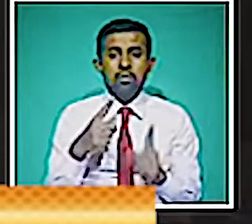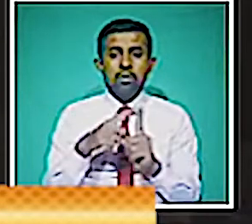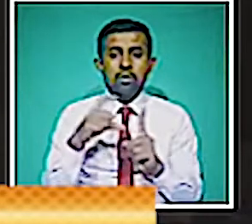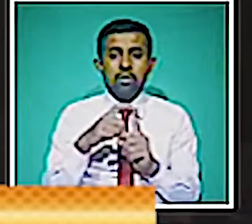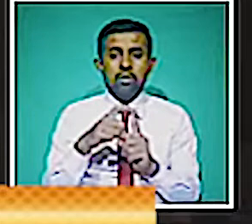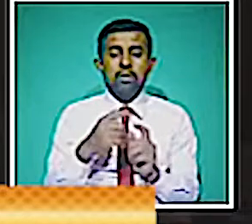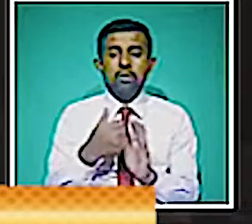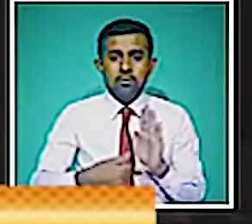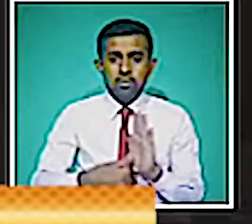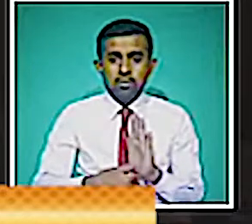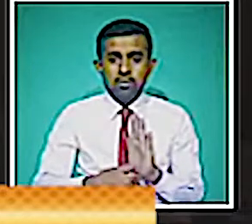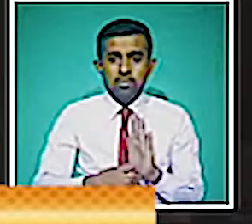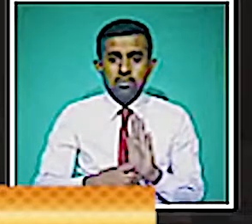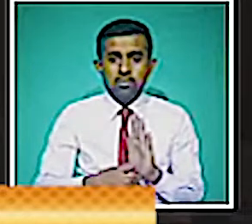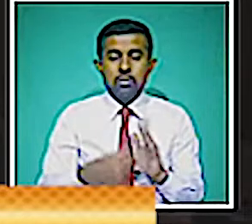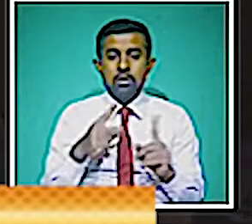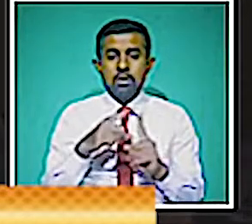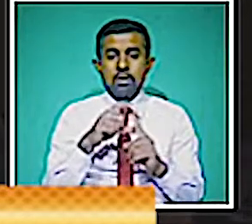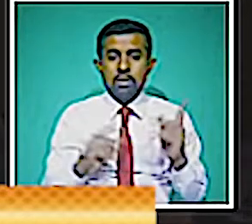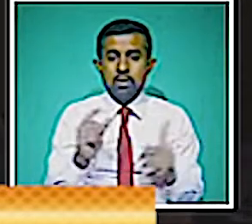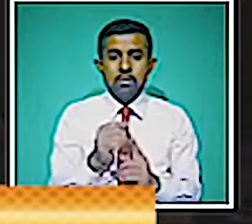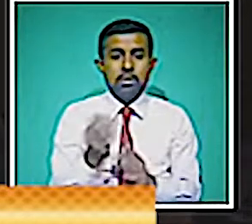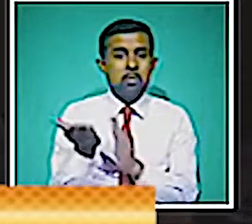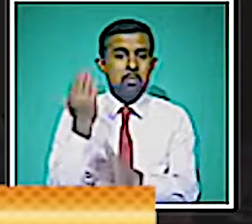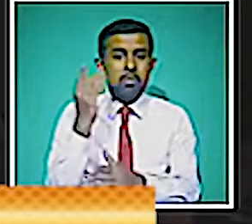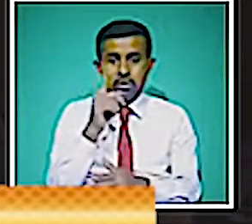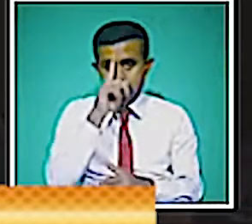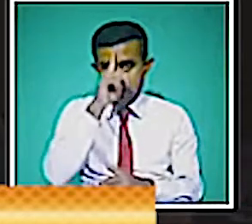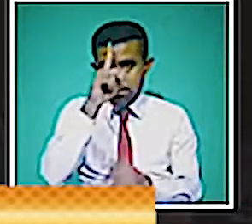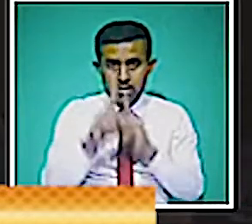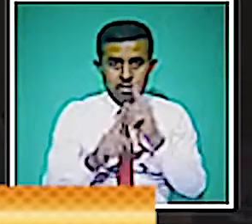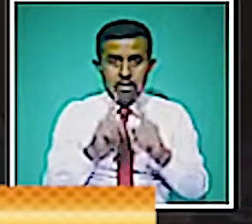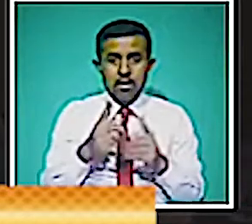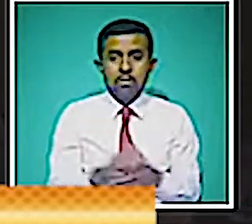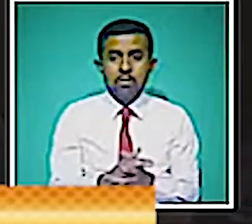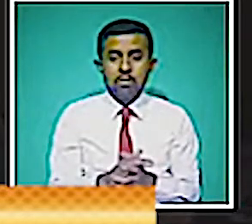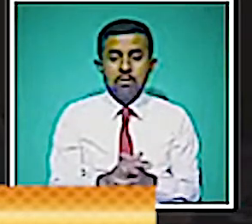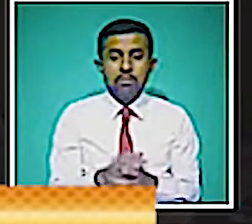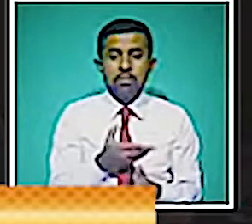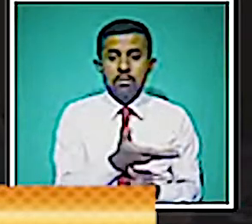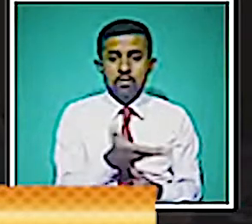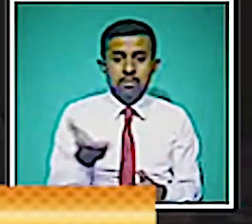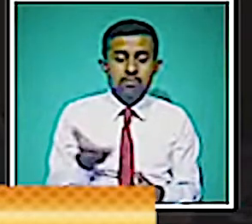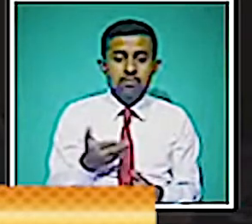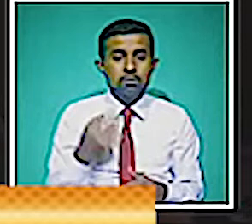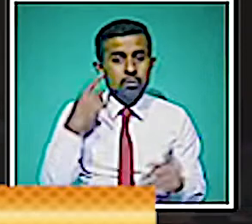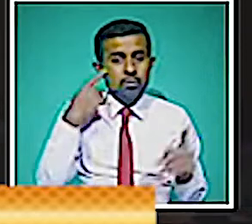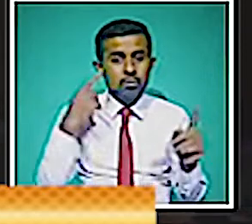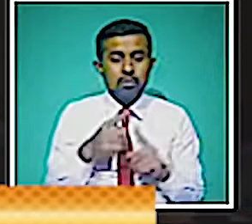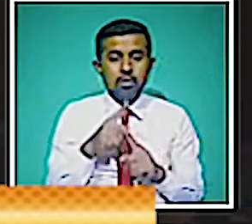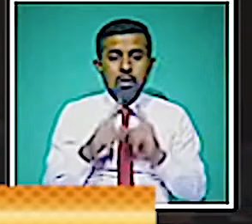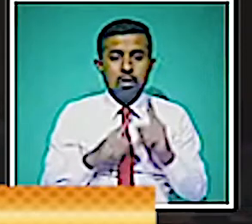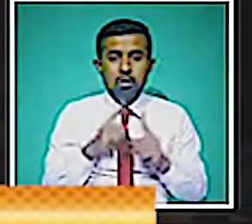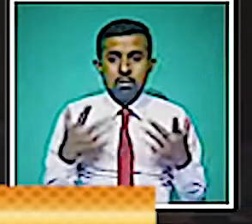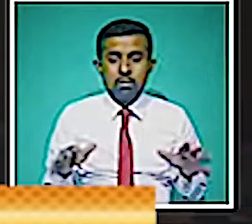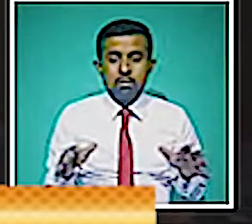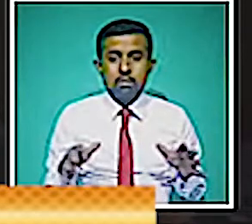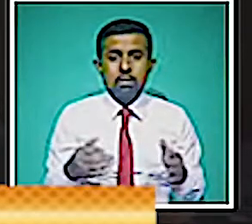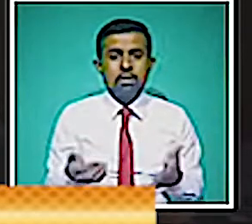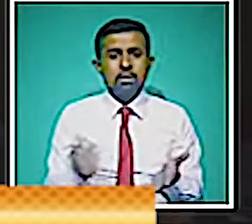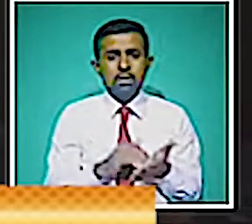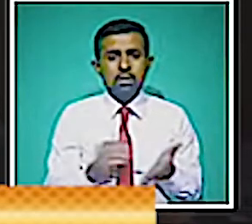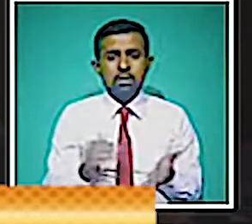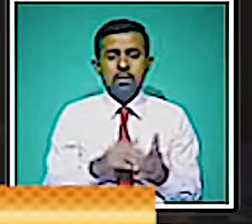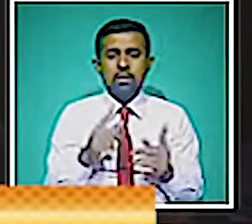வருவதாக கடந்த வாரமும் இந்த விடயம் பற்றி சொல்லியிருந்தார். இப்பொழுதும் கூட இந்த சபையிலே அது முன்வைக்கப்பட்டது. அடிக்கடி இந்த நாட்டிலே கல்வியினுடைய கொள்கைகள் மாற்றப்படுகிறது, ஆனால்